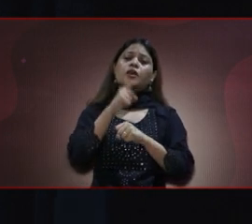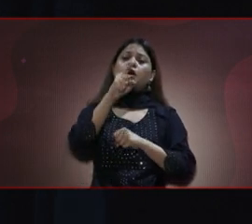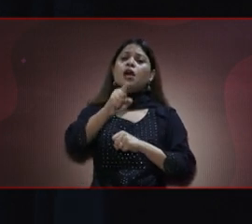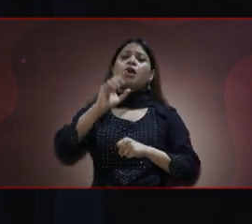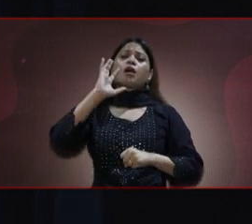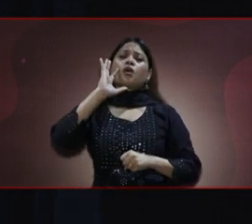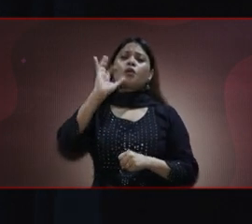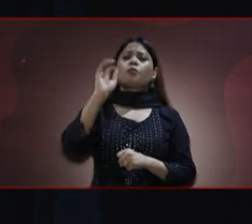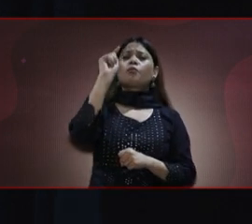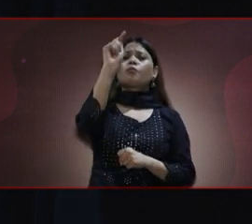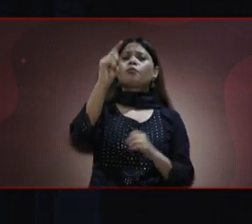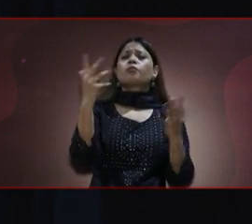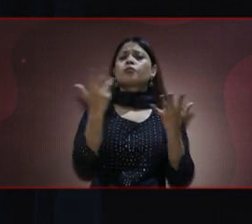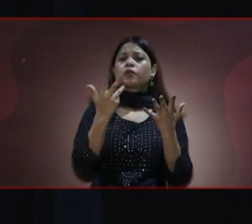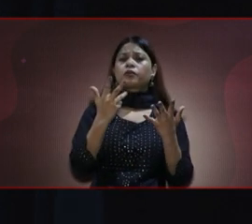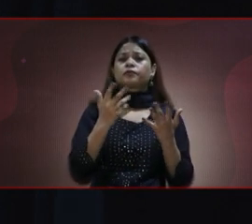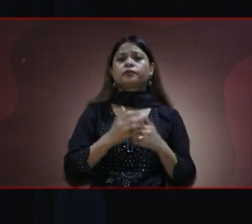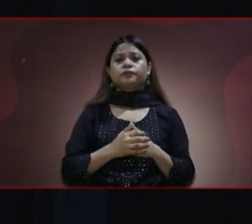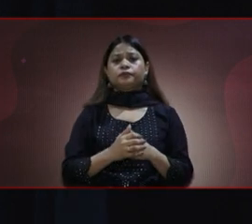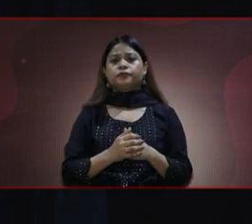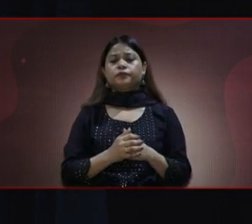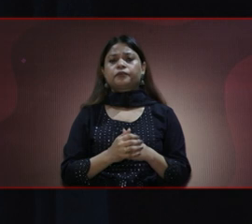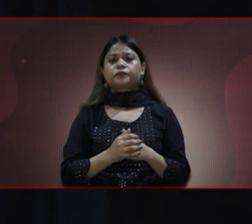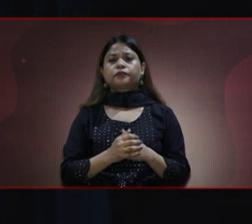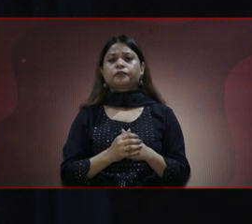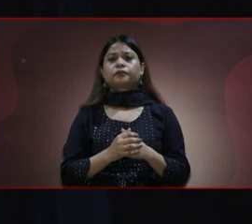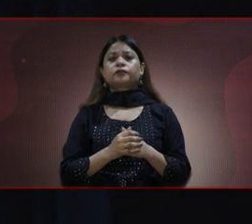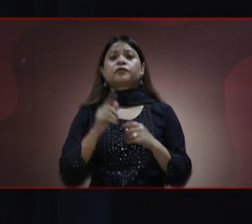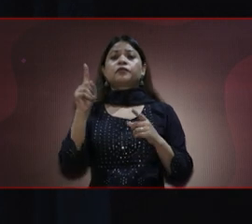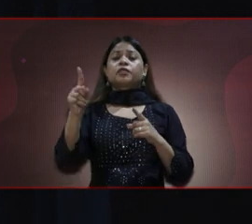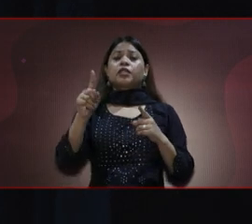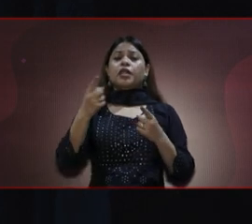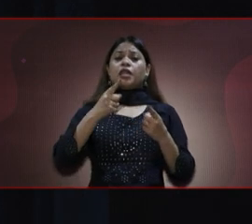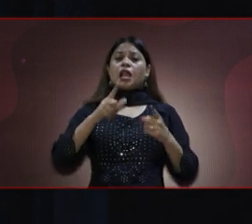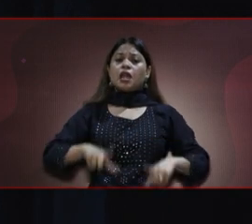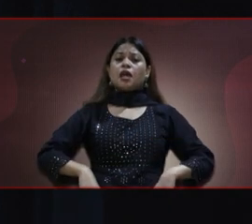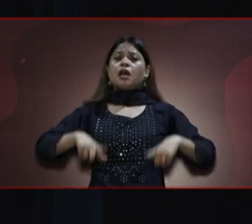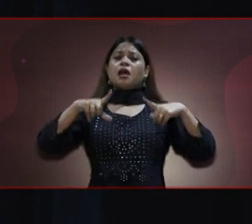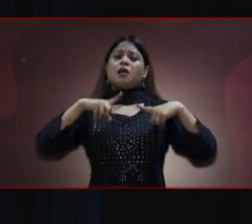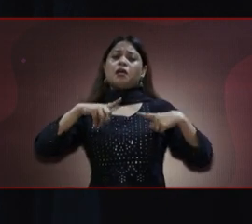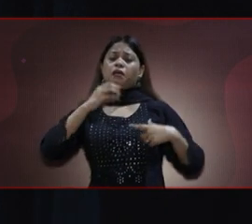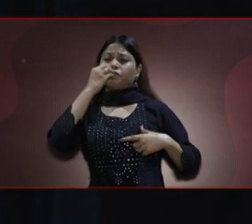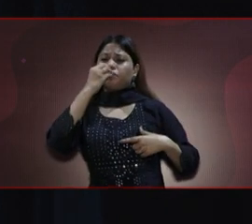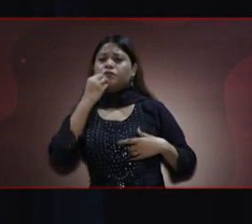की विषय रही है ईज ऑफ लिविंग। ईज ऑफ लिविंग को डिफाइन करते हुए